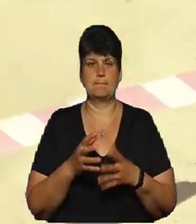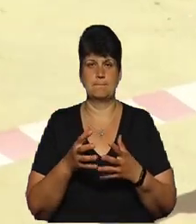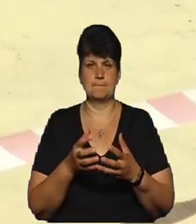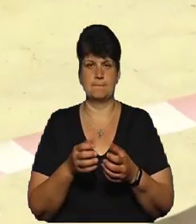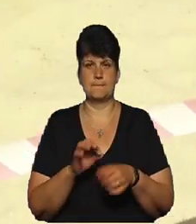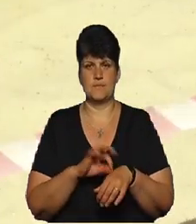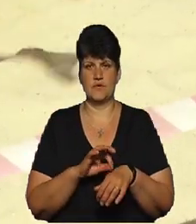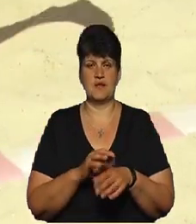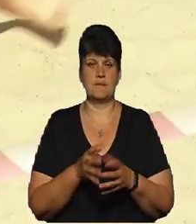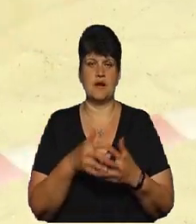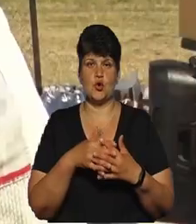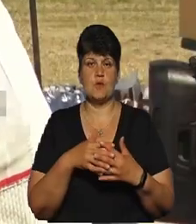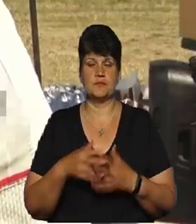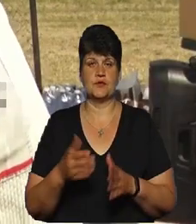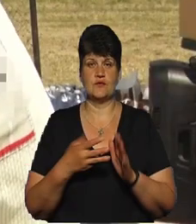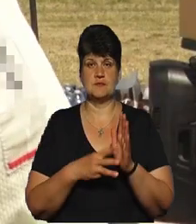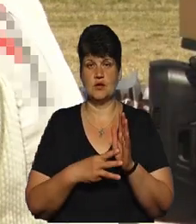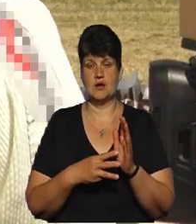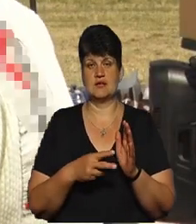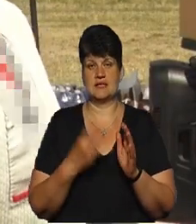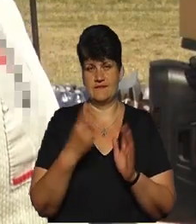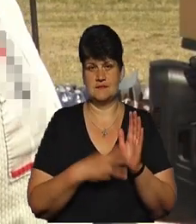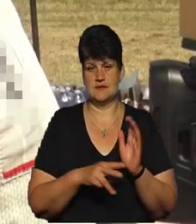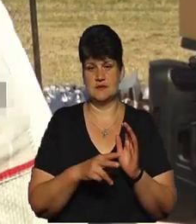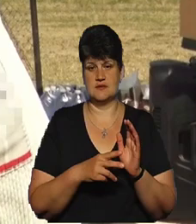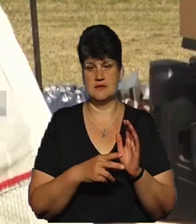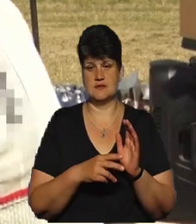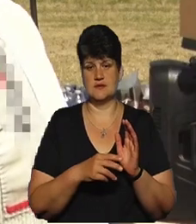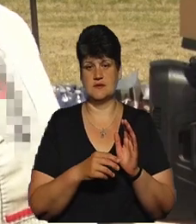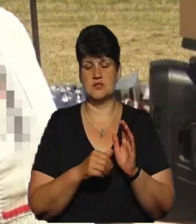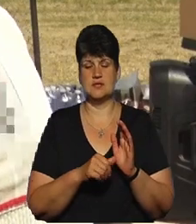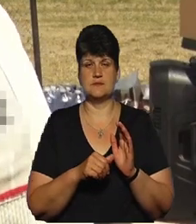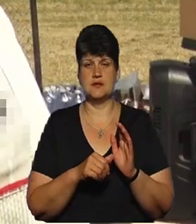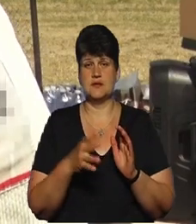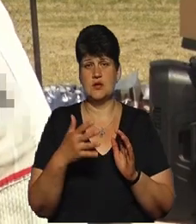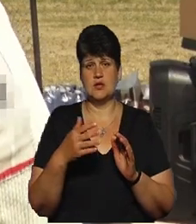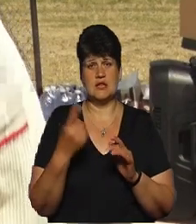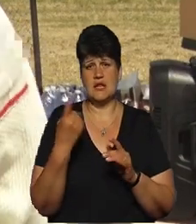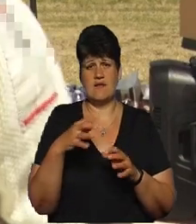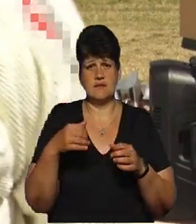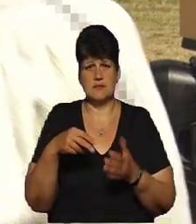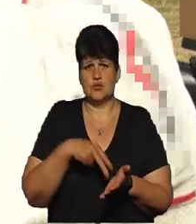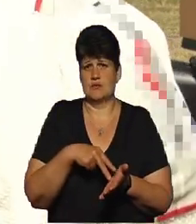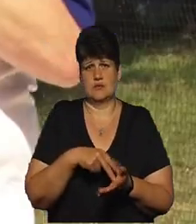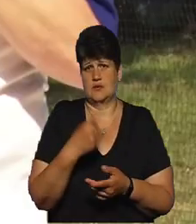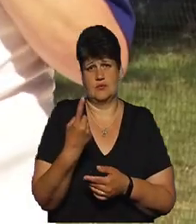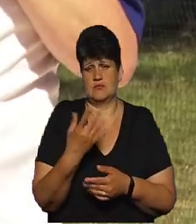програв Павло Завирач. Не втримався на нозі одній і